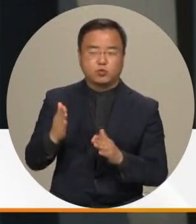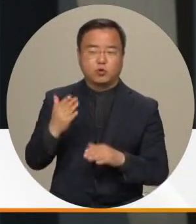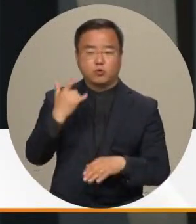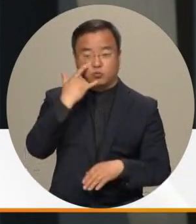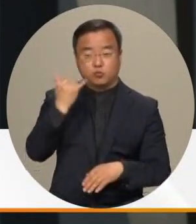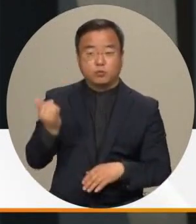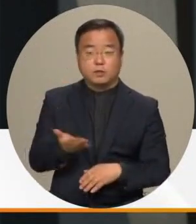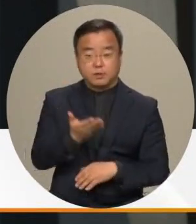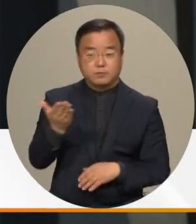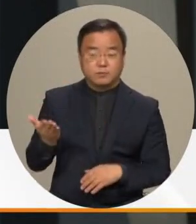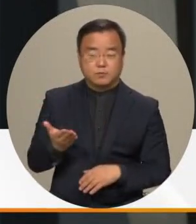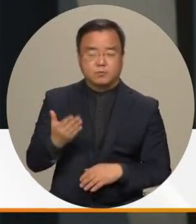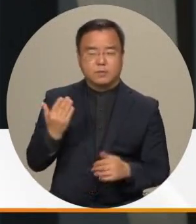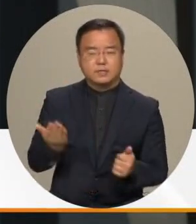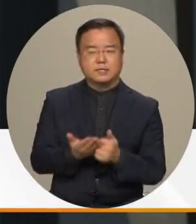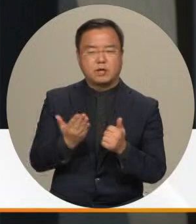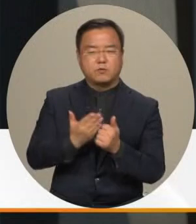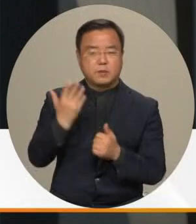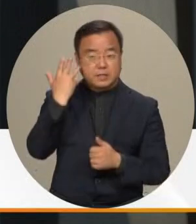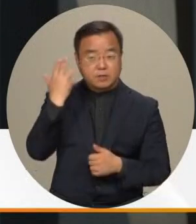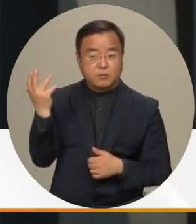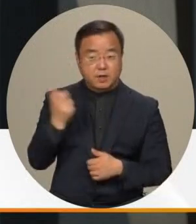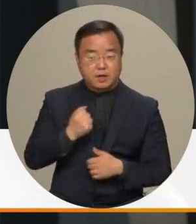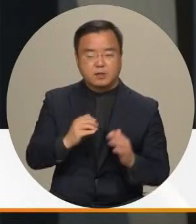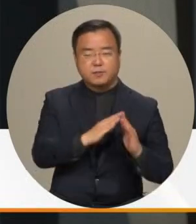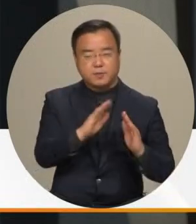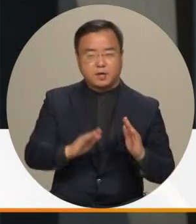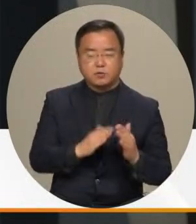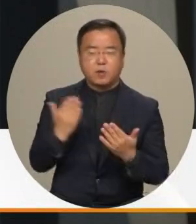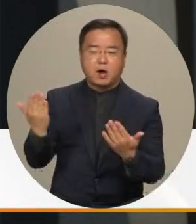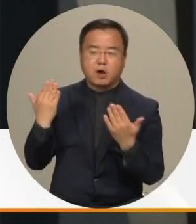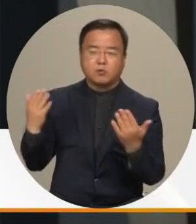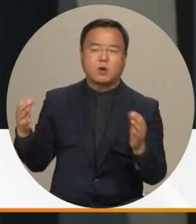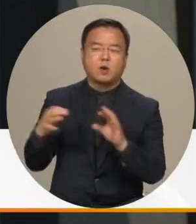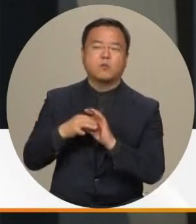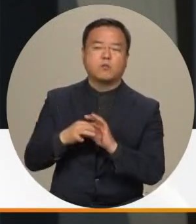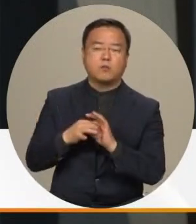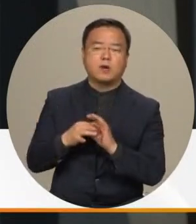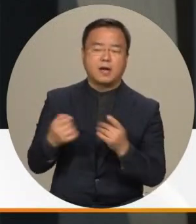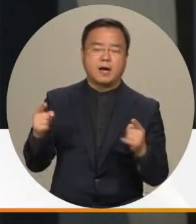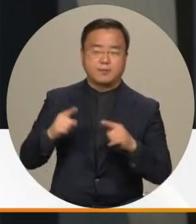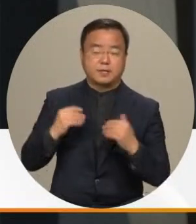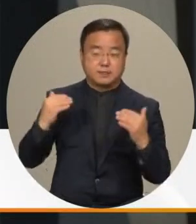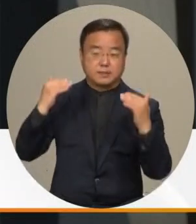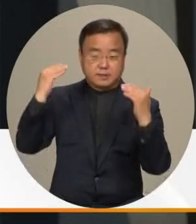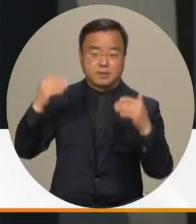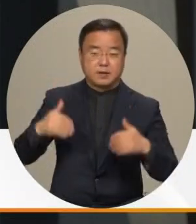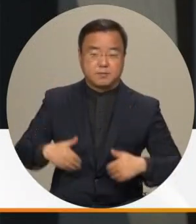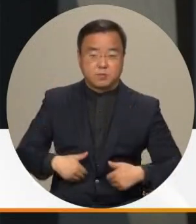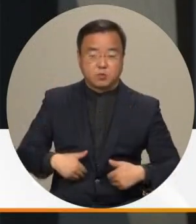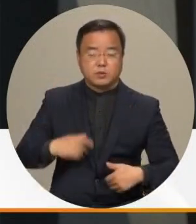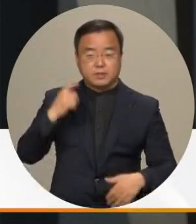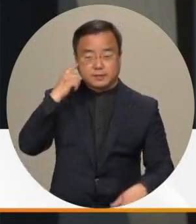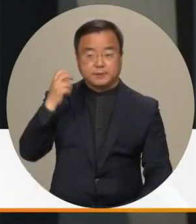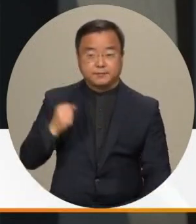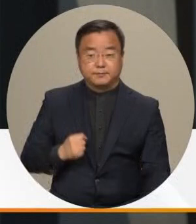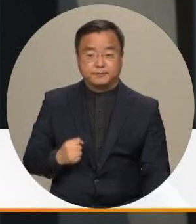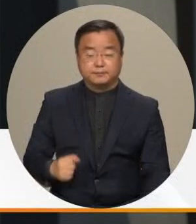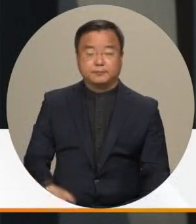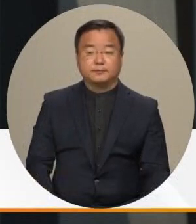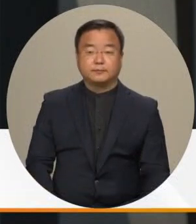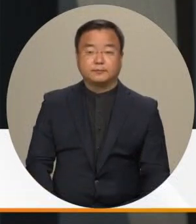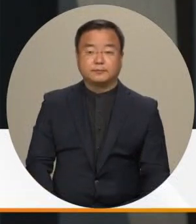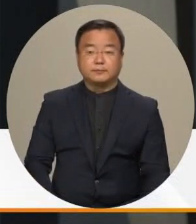역시도 양육 철학을 갖고 가정과 학교가 좋은 파트너로서 같이 성장해 나갈 수 있어야 된다고 생각해요네